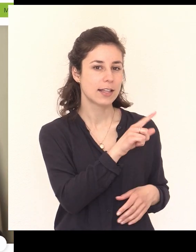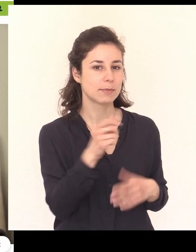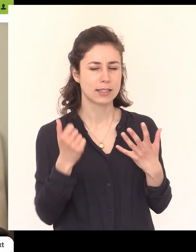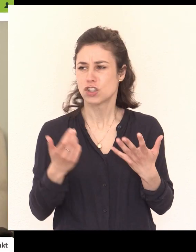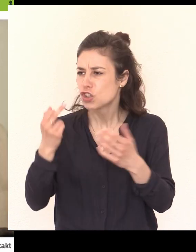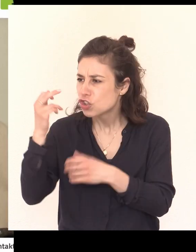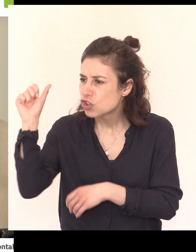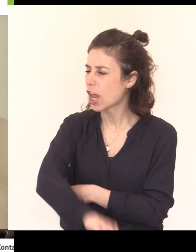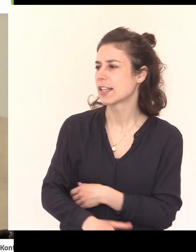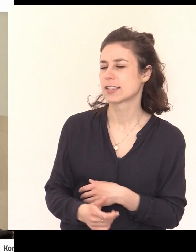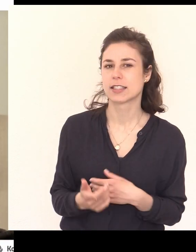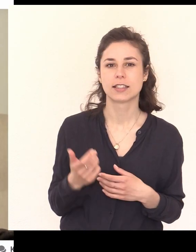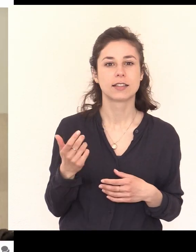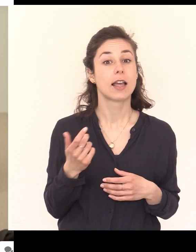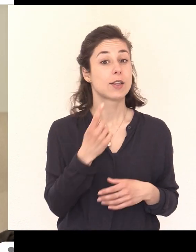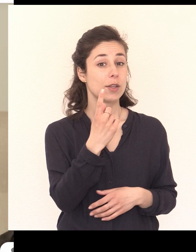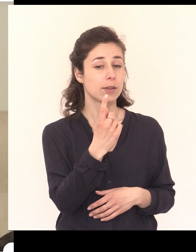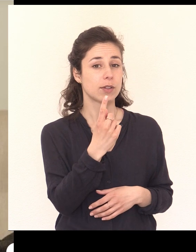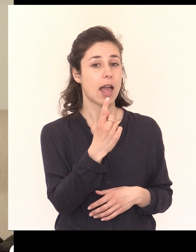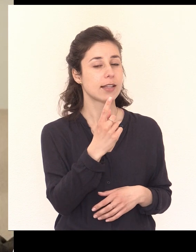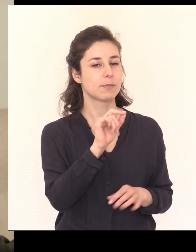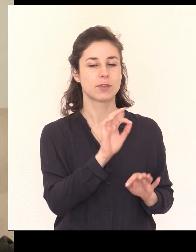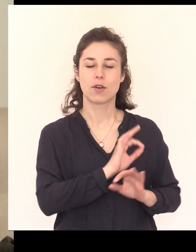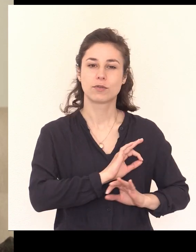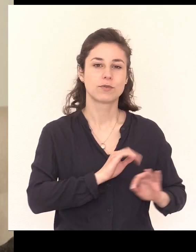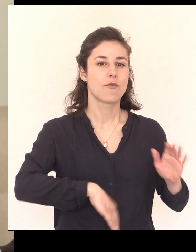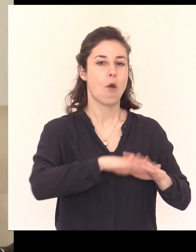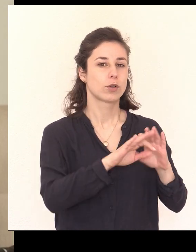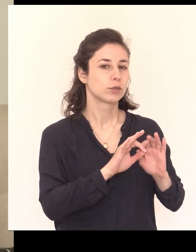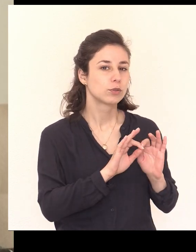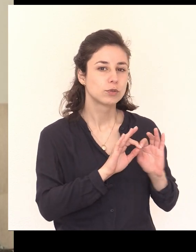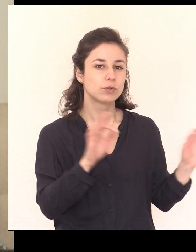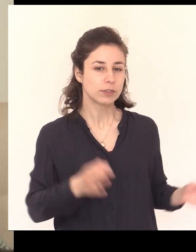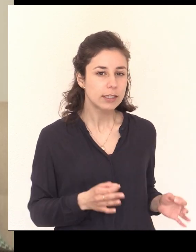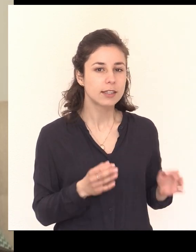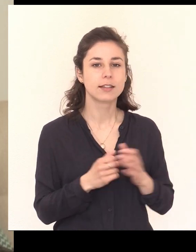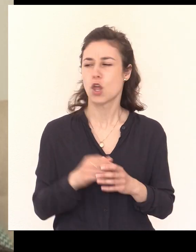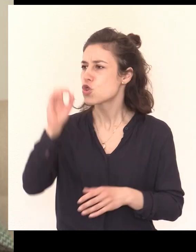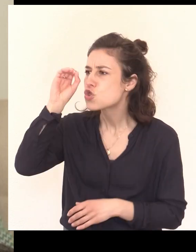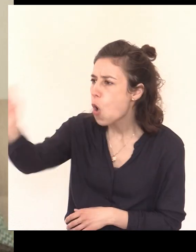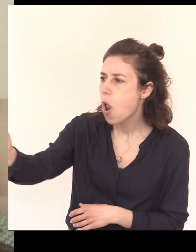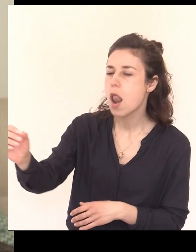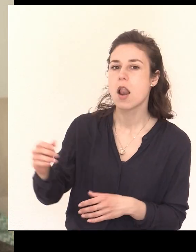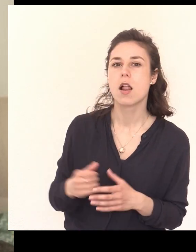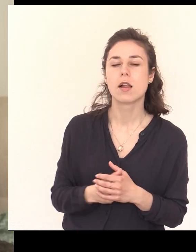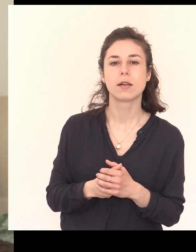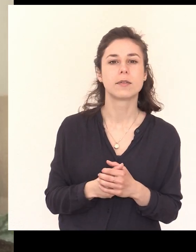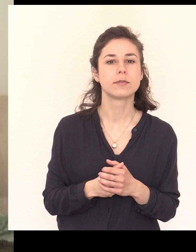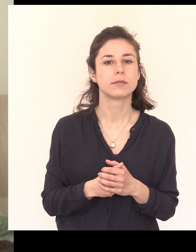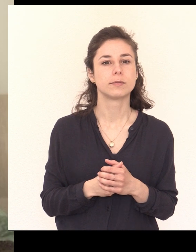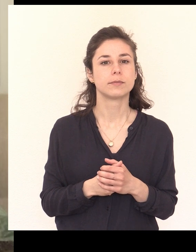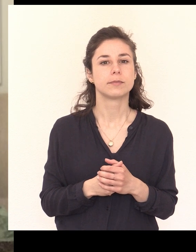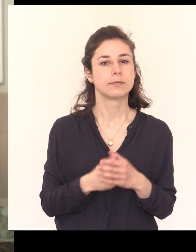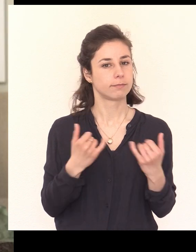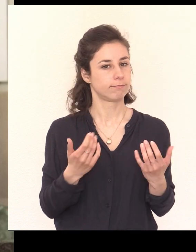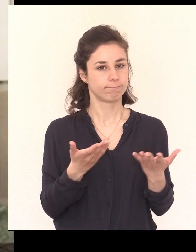Alter, Scheiße! Eine 1... wenn Sie mit unserem Service voll und ganz zufrieden mit, wenn Sie unzufrieden